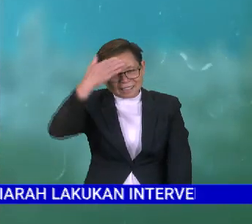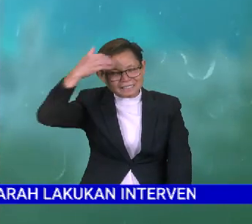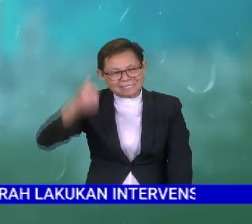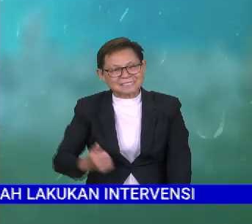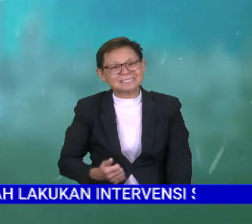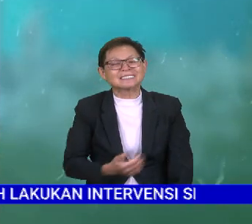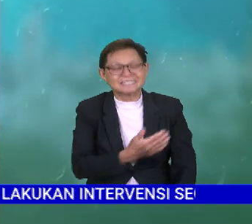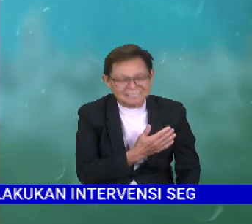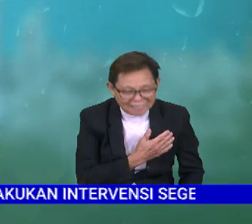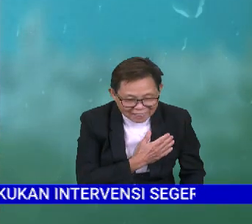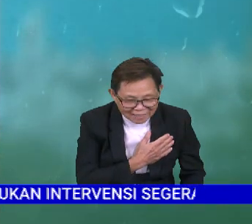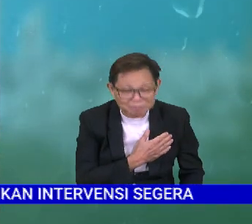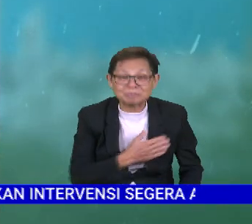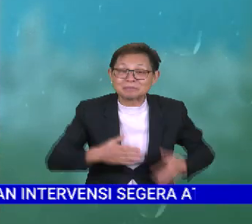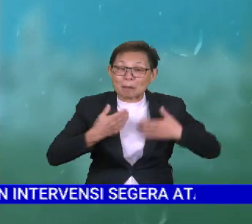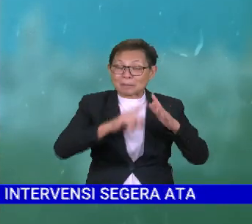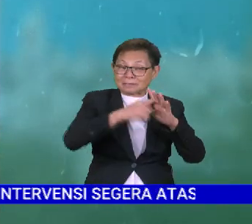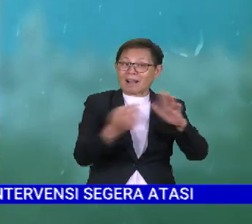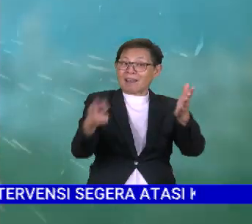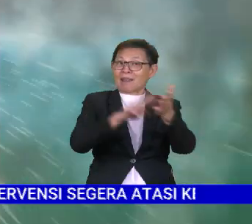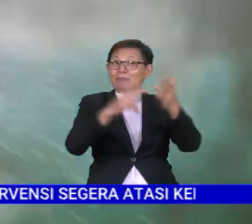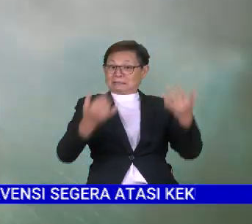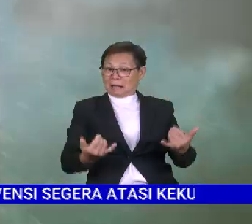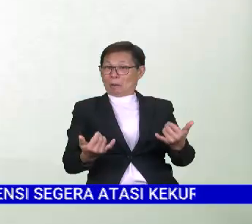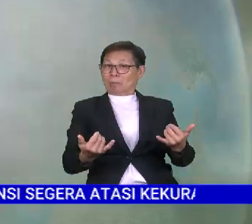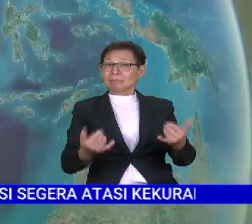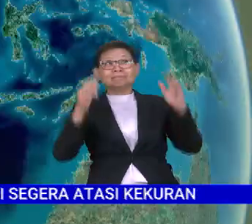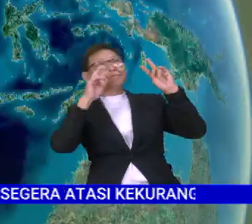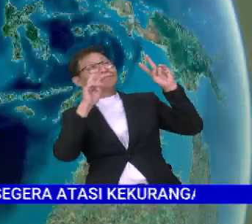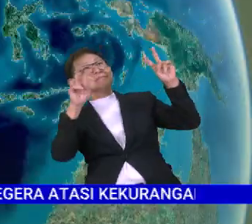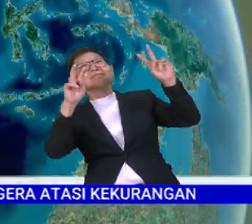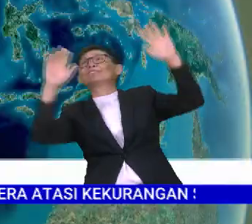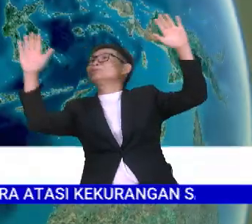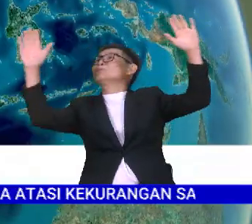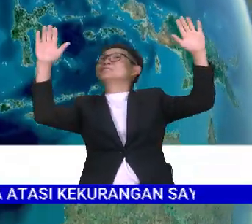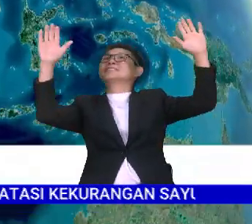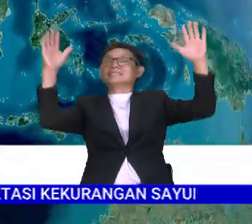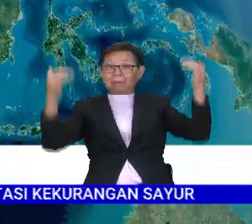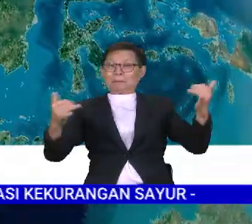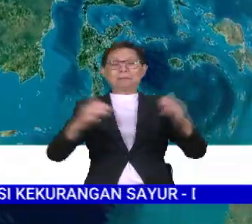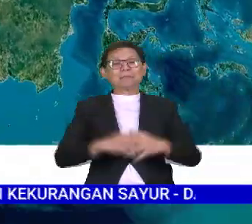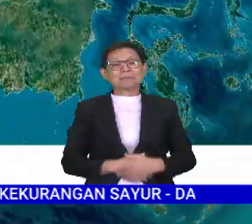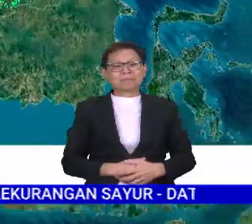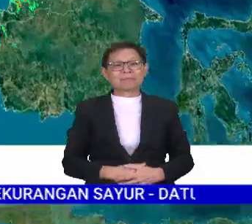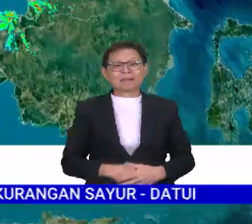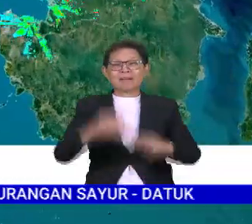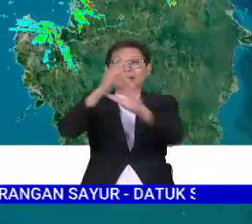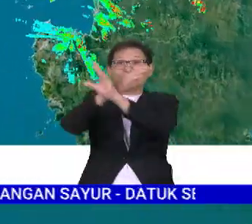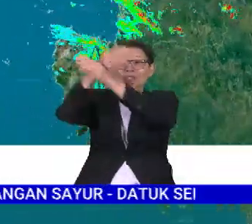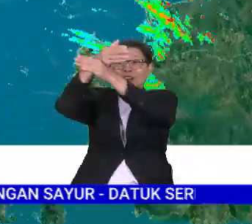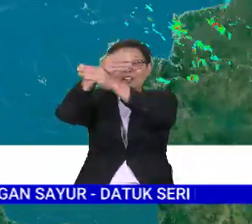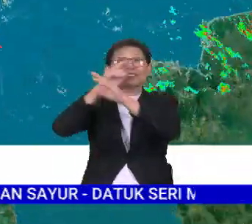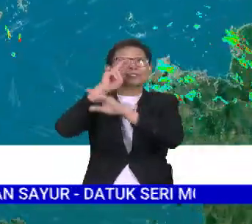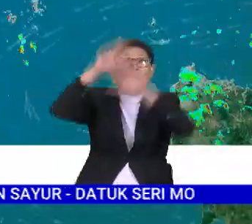Assalamualaikum dan salam sejahtera. Kita mulakan laporan pada malam ini dengan melihat keadaan cuaca semasa. Imej meradar menunjukkan keadaan